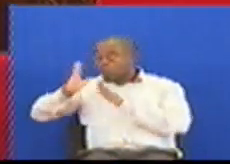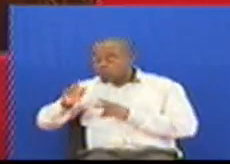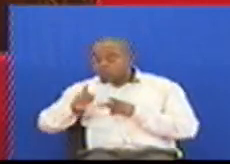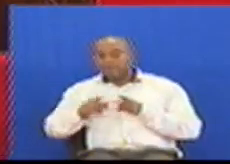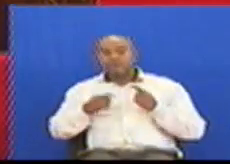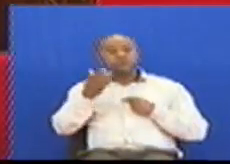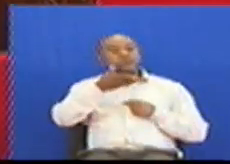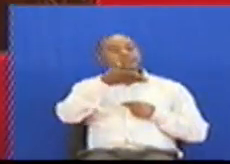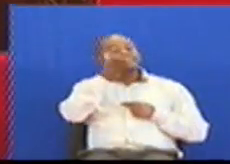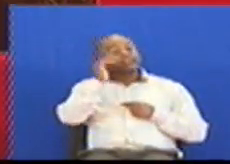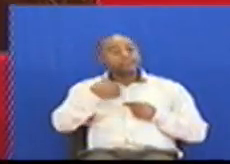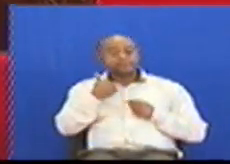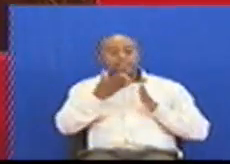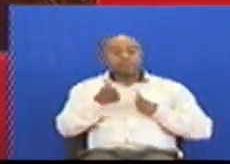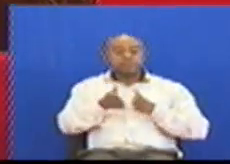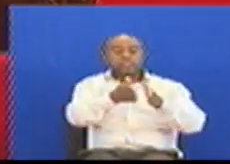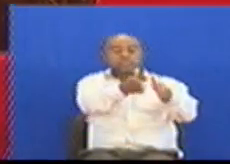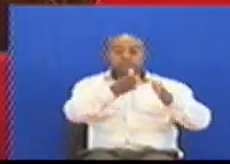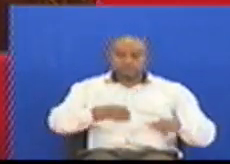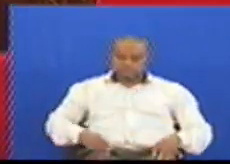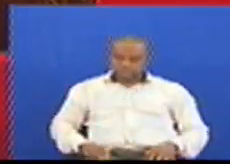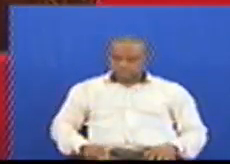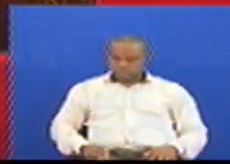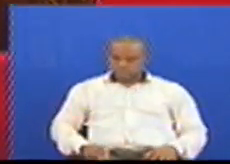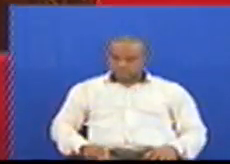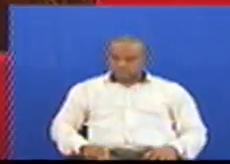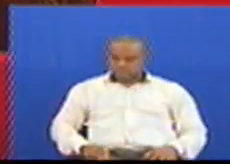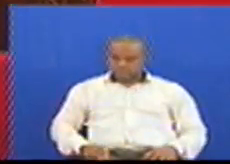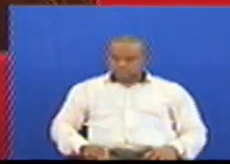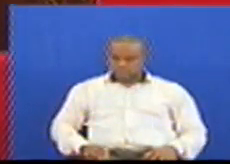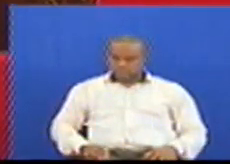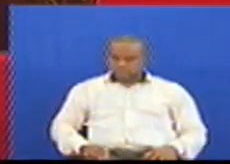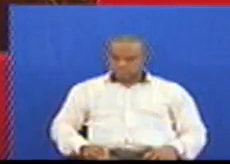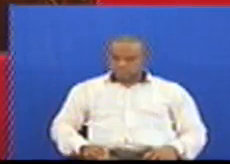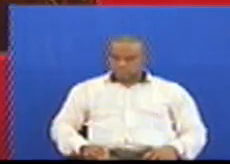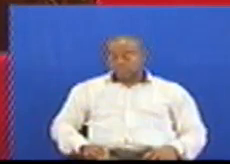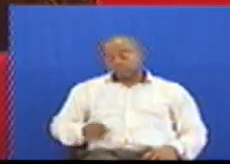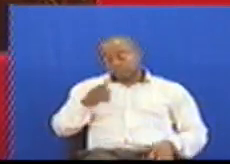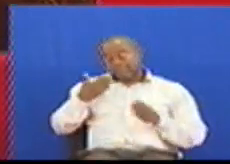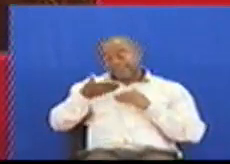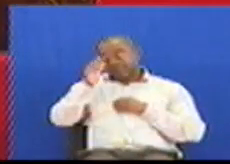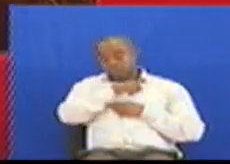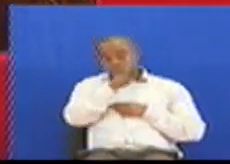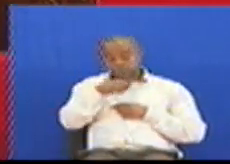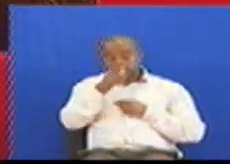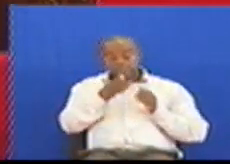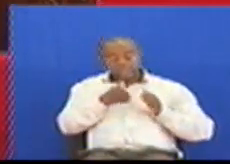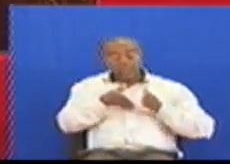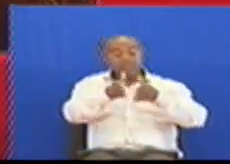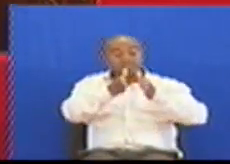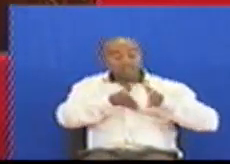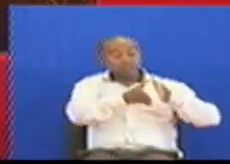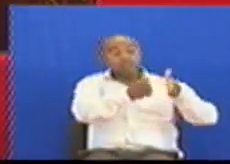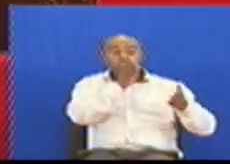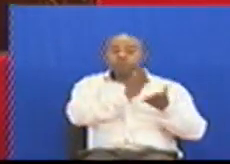tunazo local government, ambazo ni serikali za mitaa au serikali za wenyeji. Serikali hizi za mitaa kwa kweli ndizo ambazo zipo